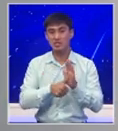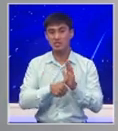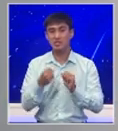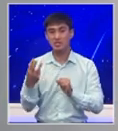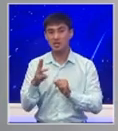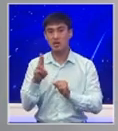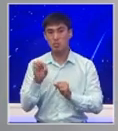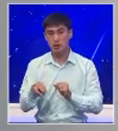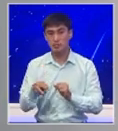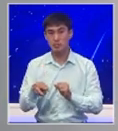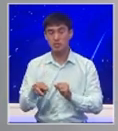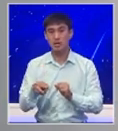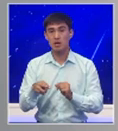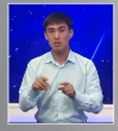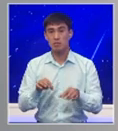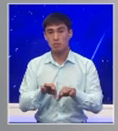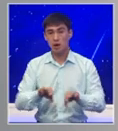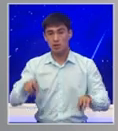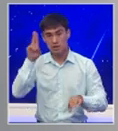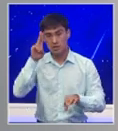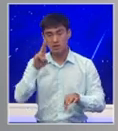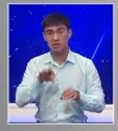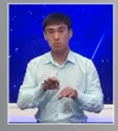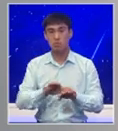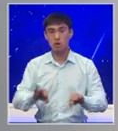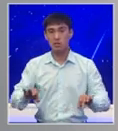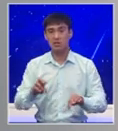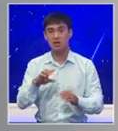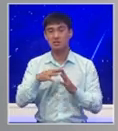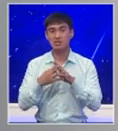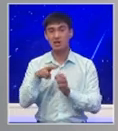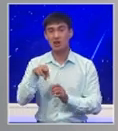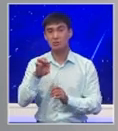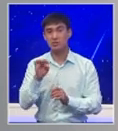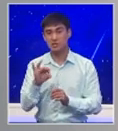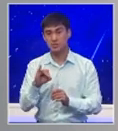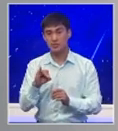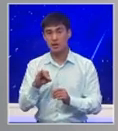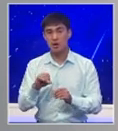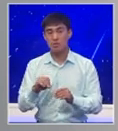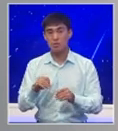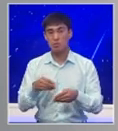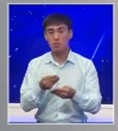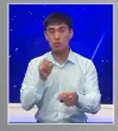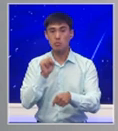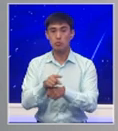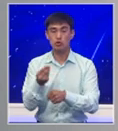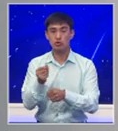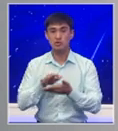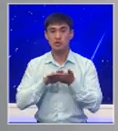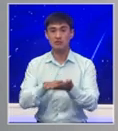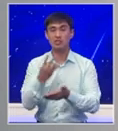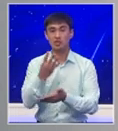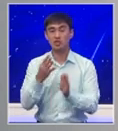сетей вдоль берега, прокладка линии электропередач от села Липсе и вдоль побережья. Подана бюджетная заявка на 4,9